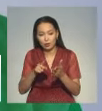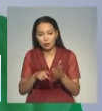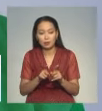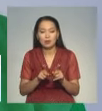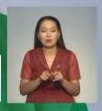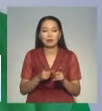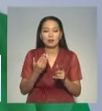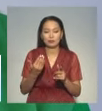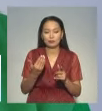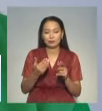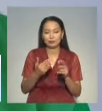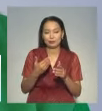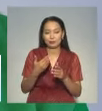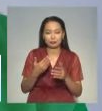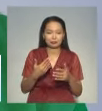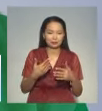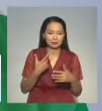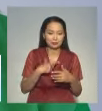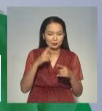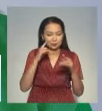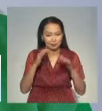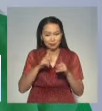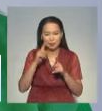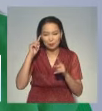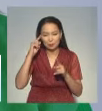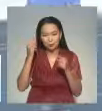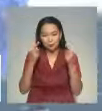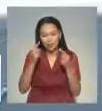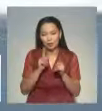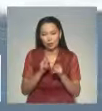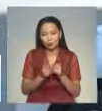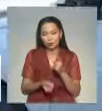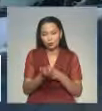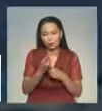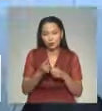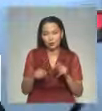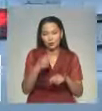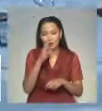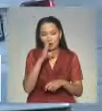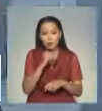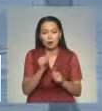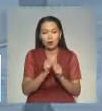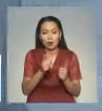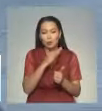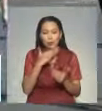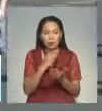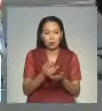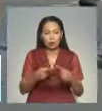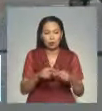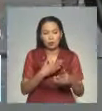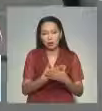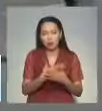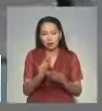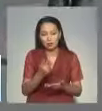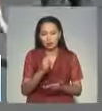деген сенімсіздік, дәл осындай бір психикалық құбылыстар пайда болуы мүмкін. Ажырасудың көбейгені рас. Қоғам белсендісі мұндай жағдай бала